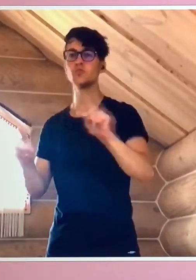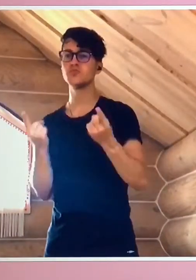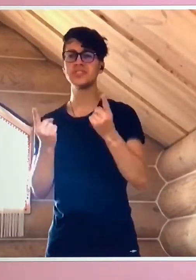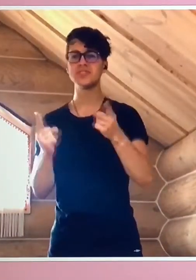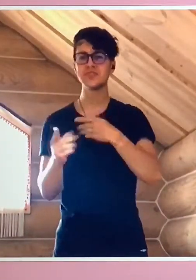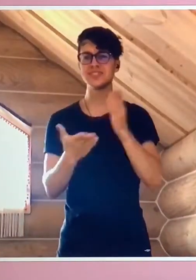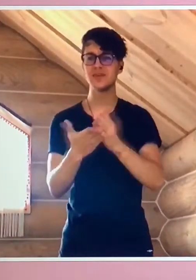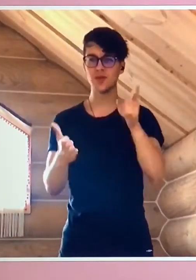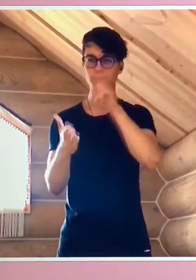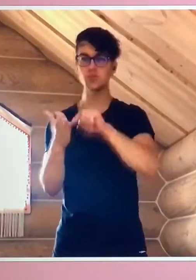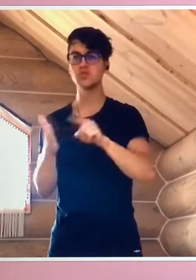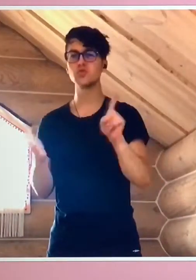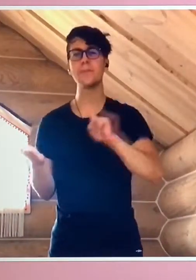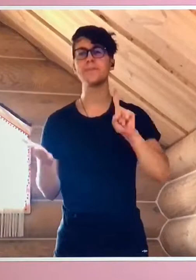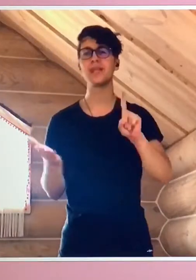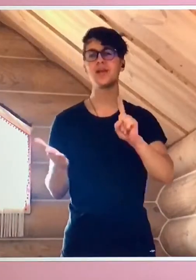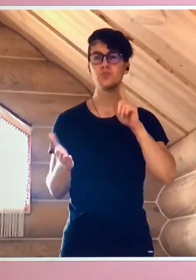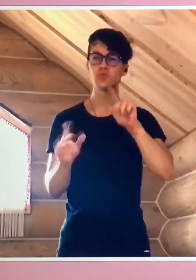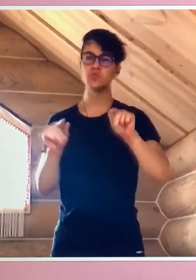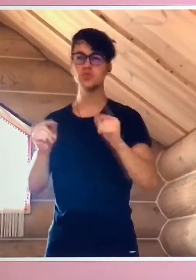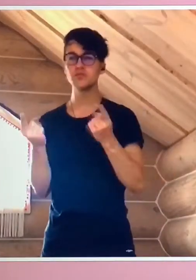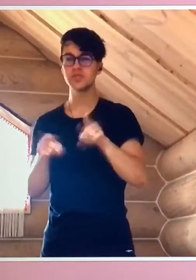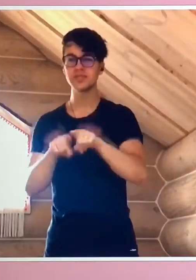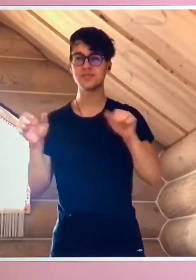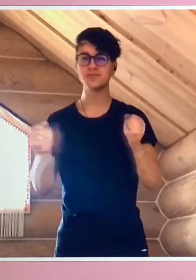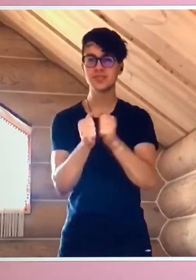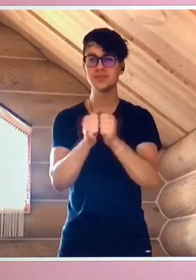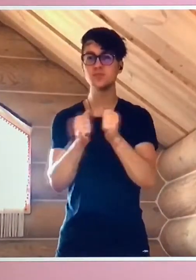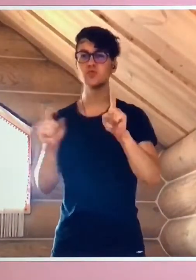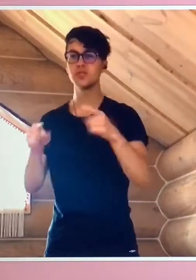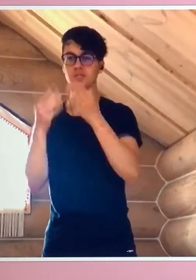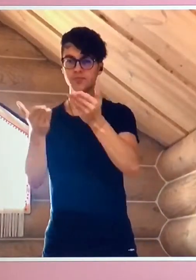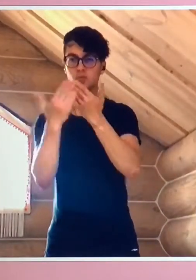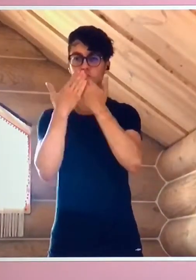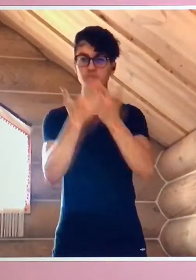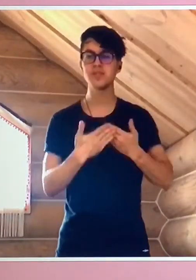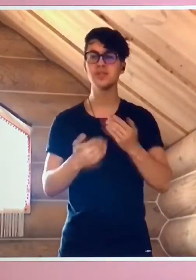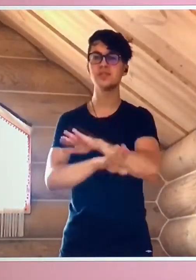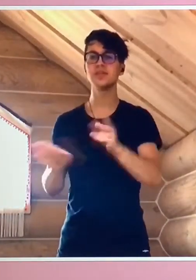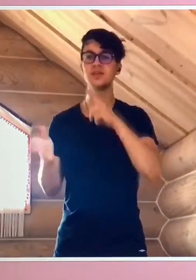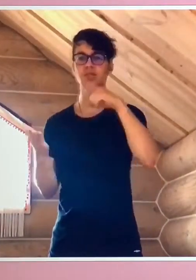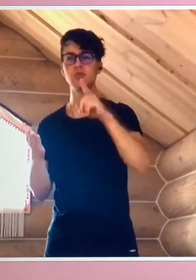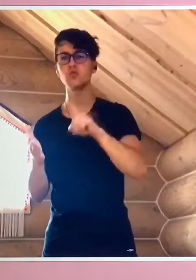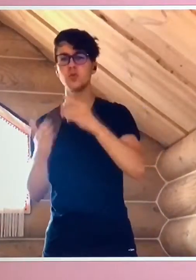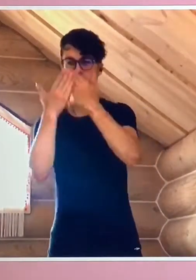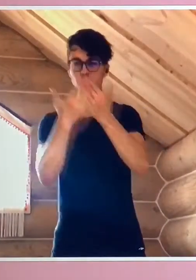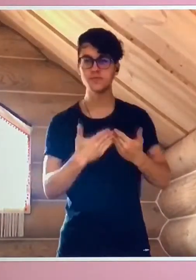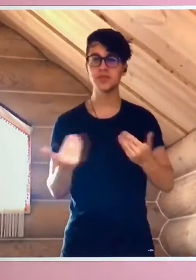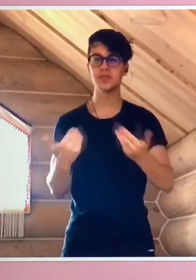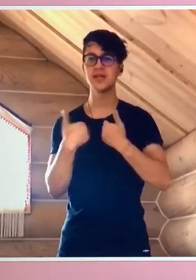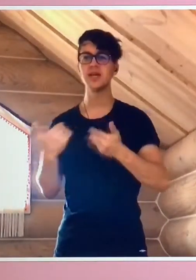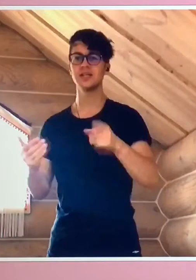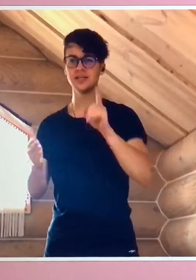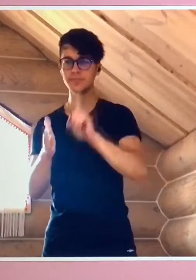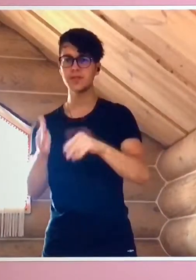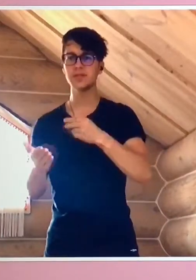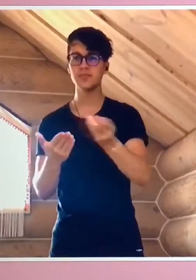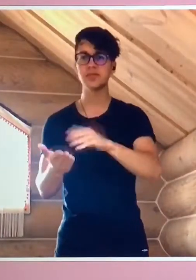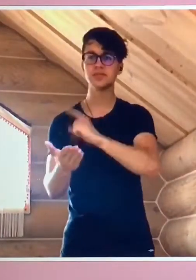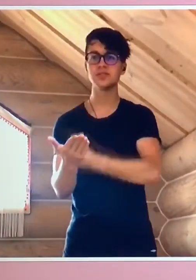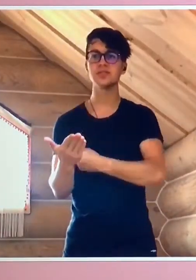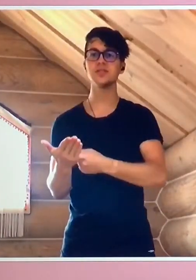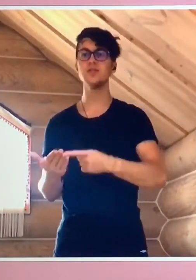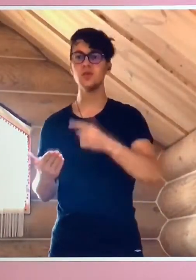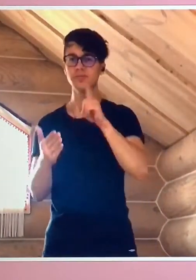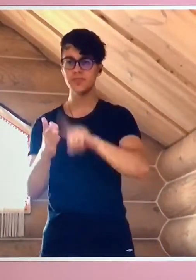счастливо. У меня есть вопрос, почему мы такие дебилы? Почему ты меня не любила, хоть говорила, что меня любила? На тебя тратился